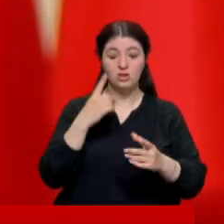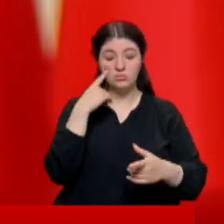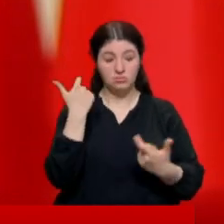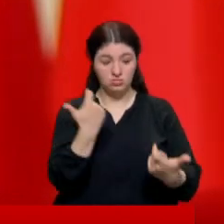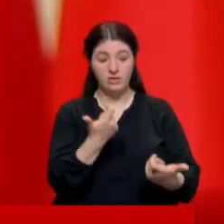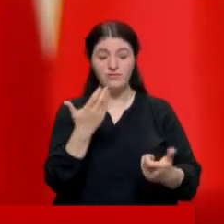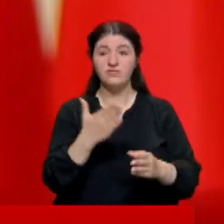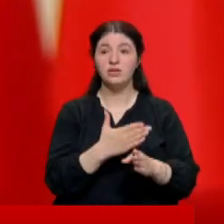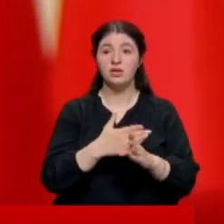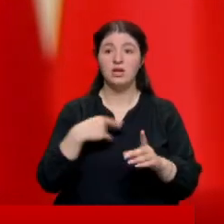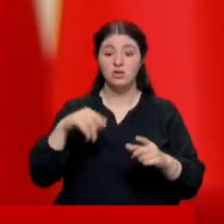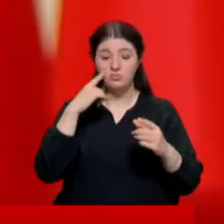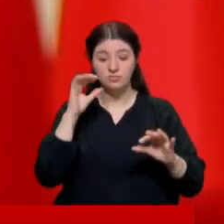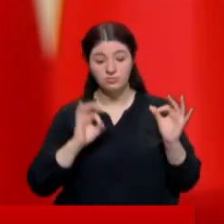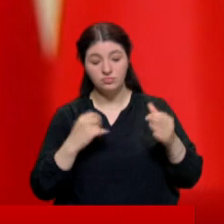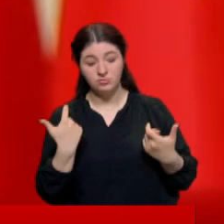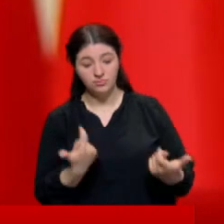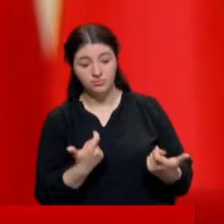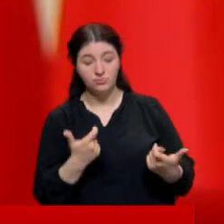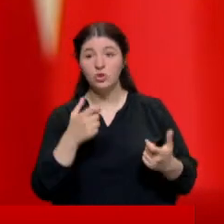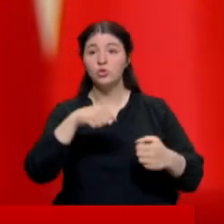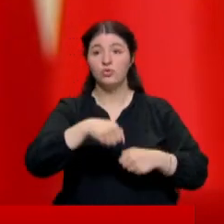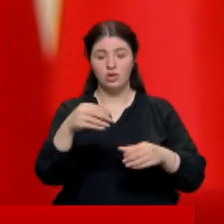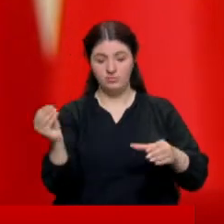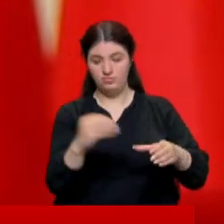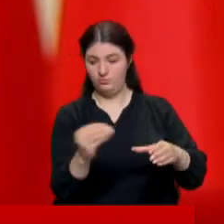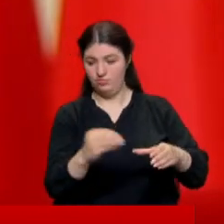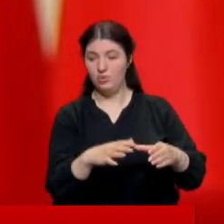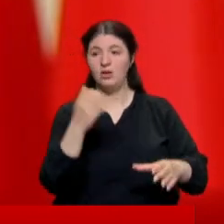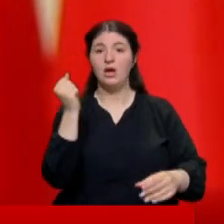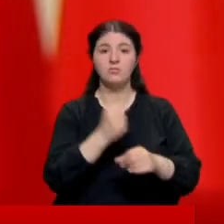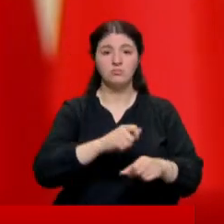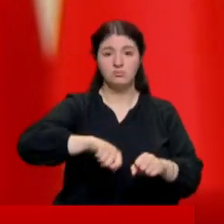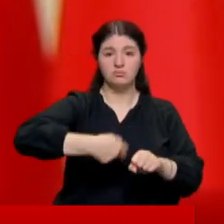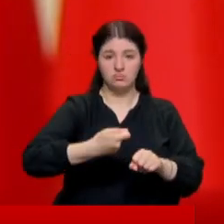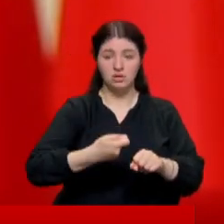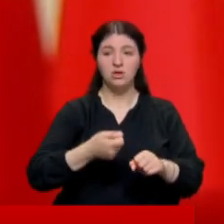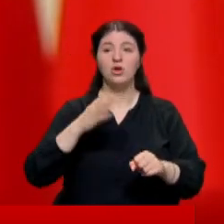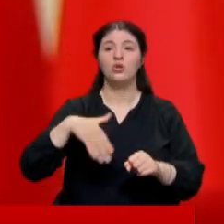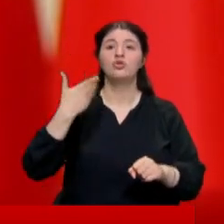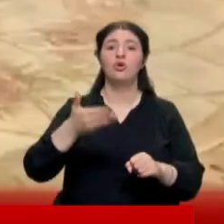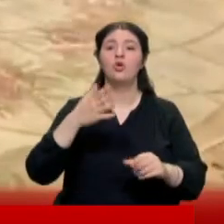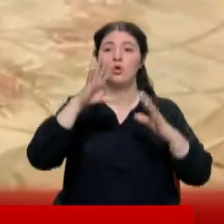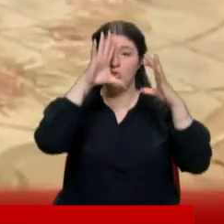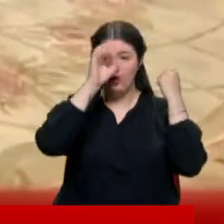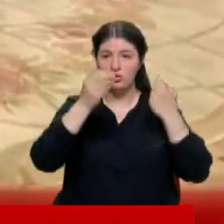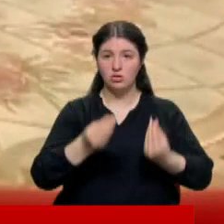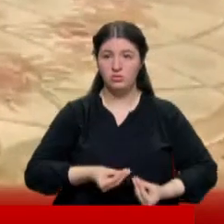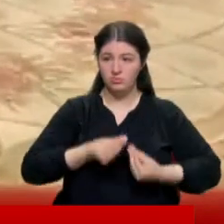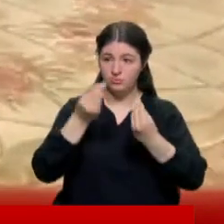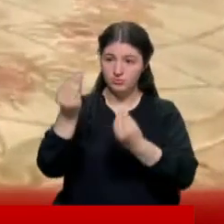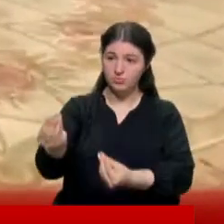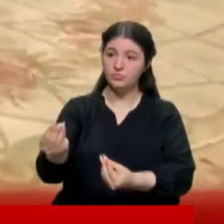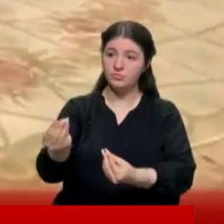ve vatandaşların gözetiminde çuvallara konulup mühürleniyor sonra konsolosluklarımıza